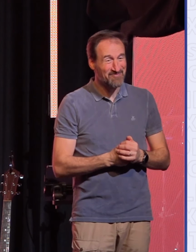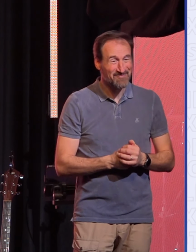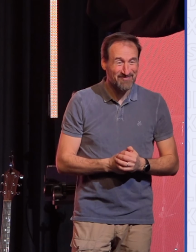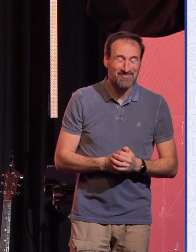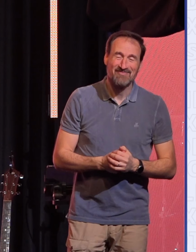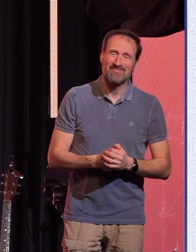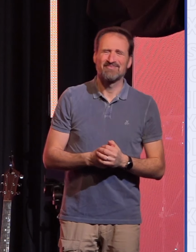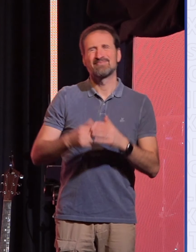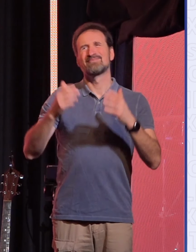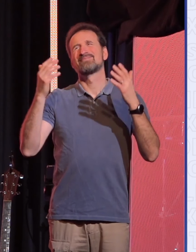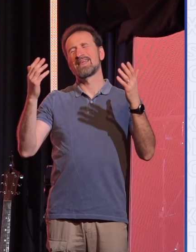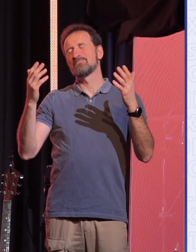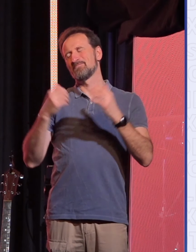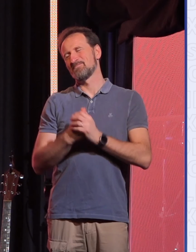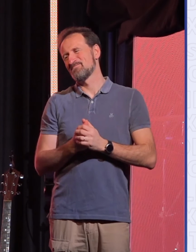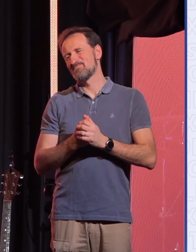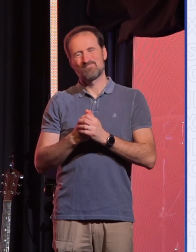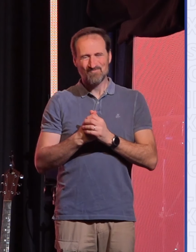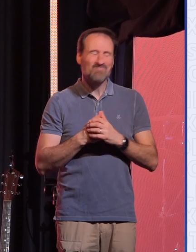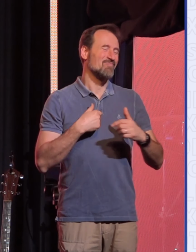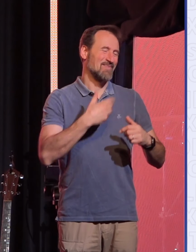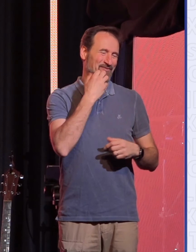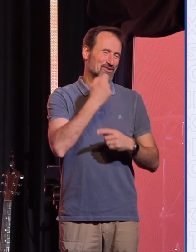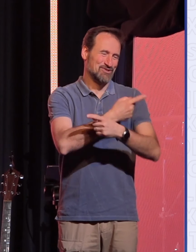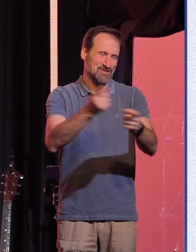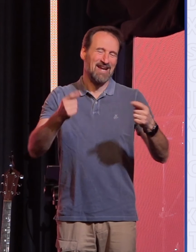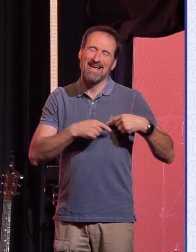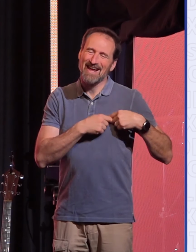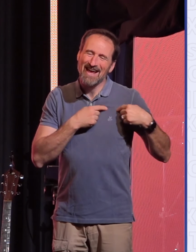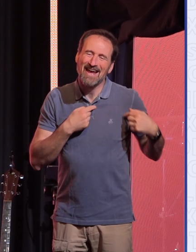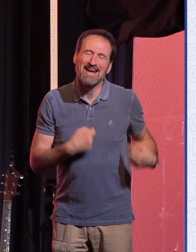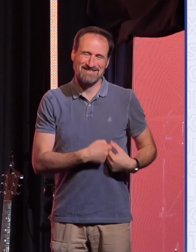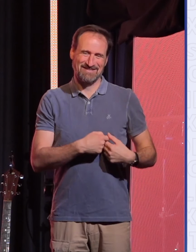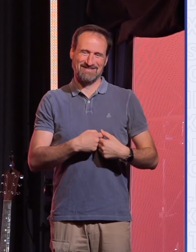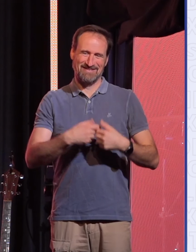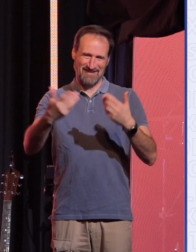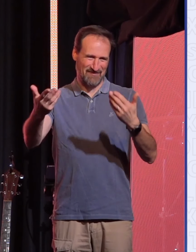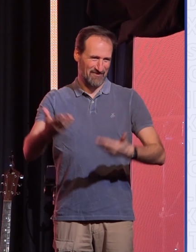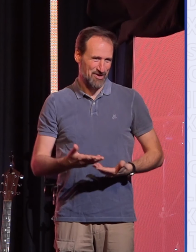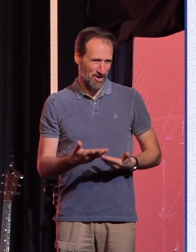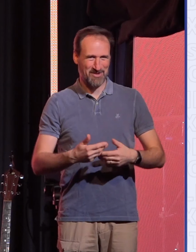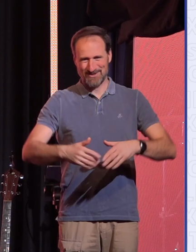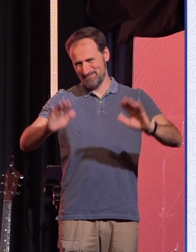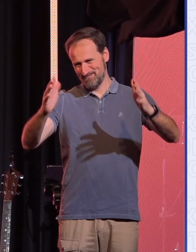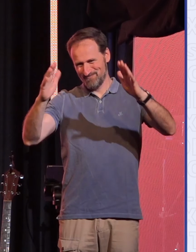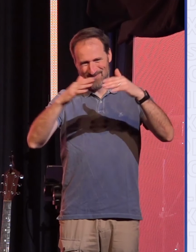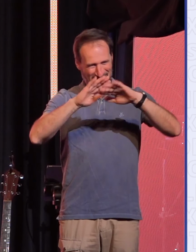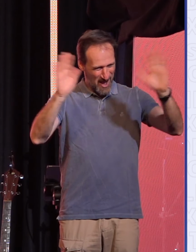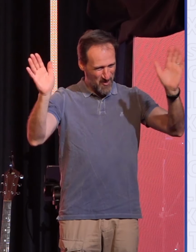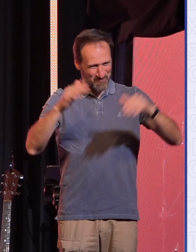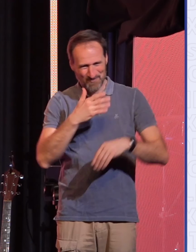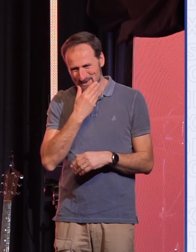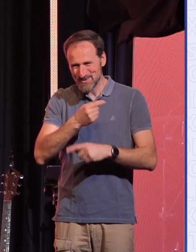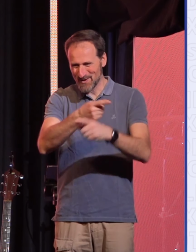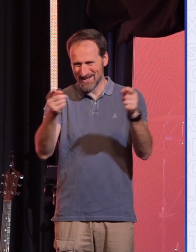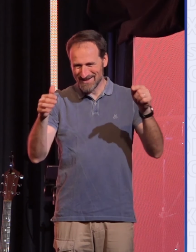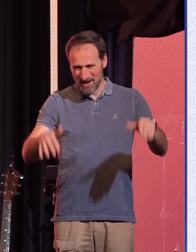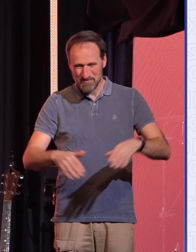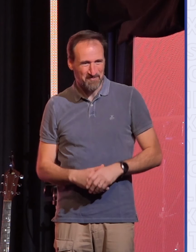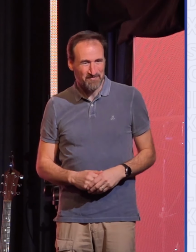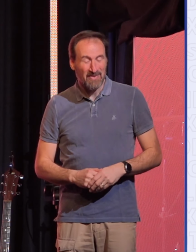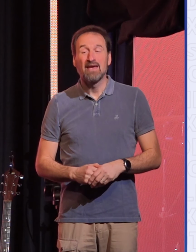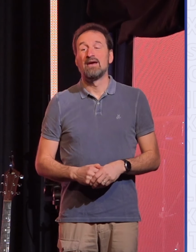Hey, ich darf euch auch alle ganz herzlich heute Morgen hier begrüßen. Und bevor wir in die